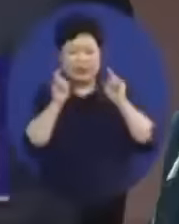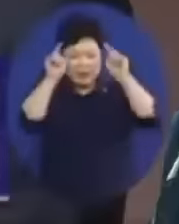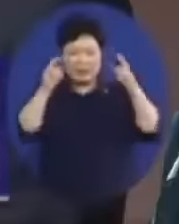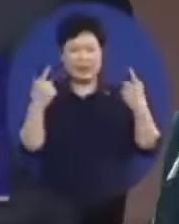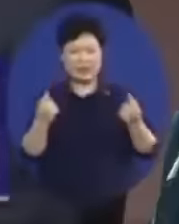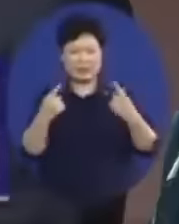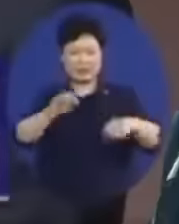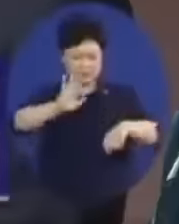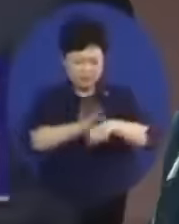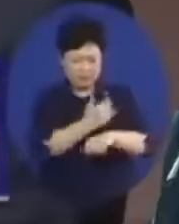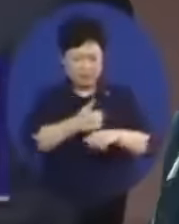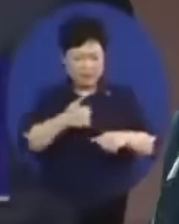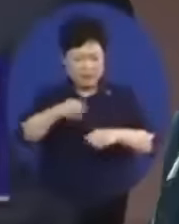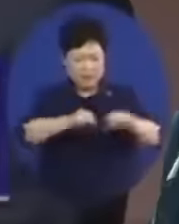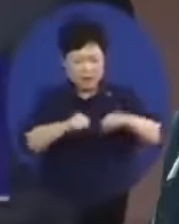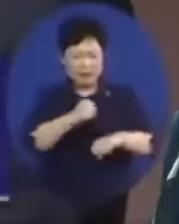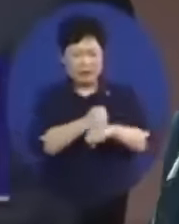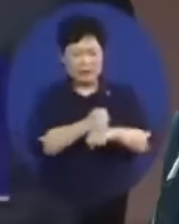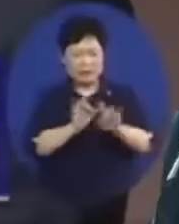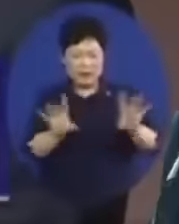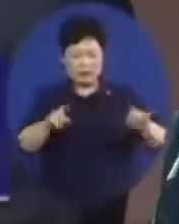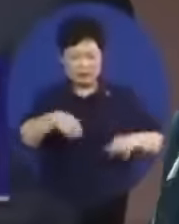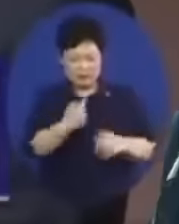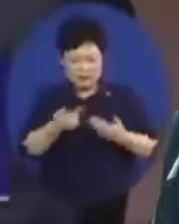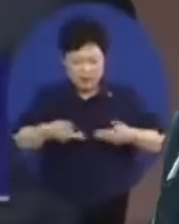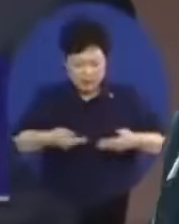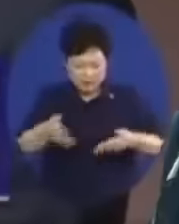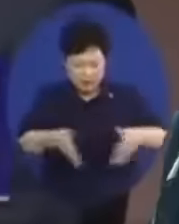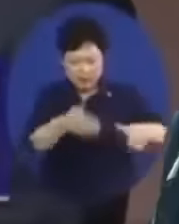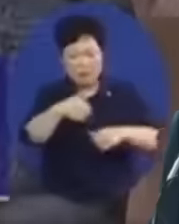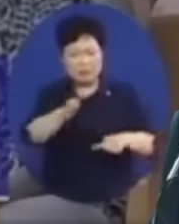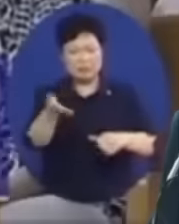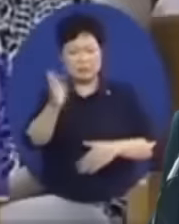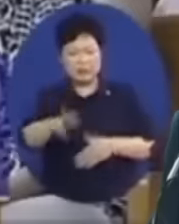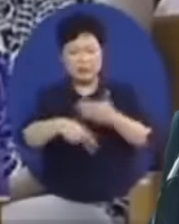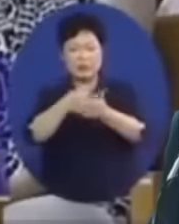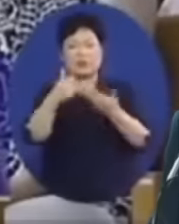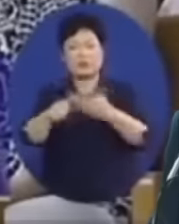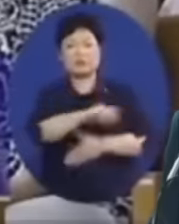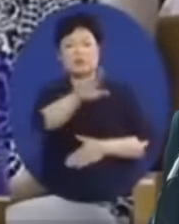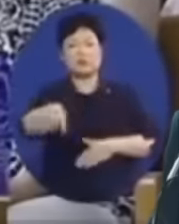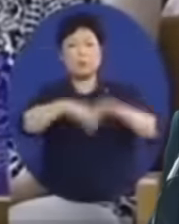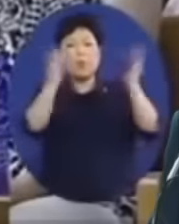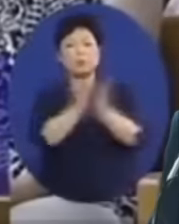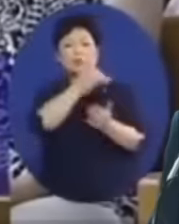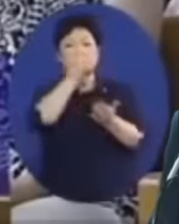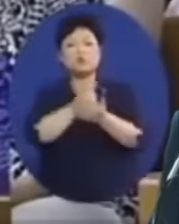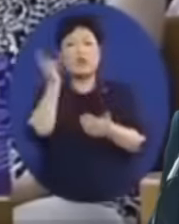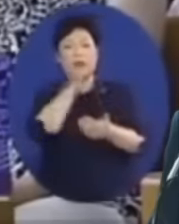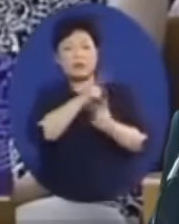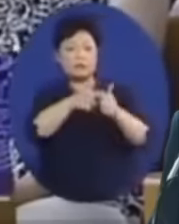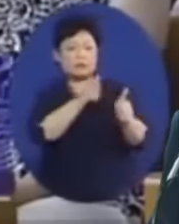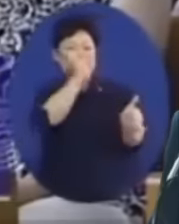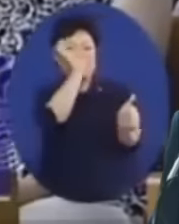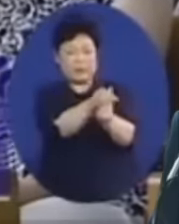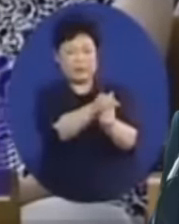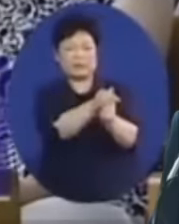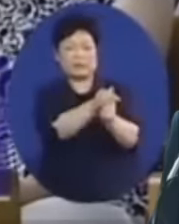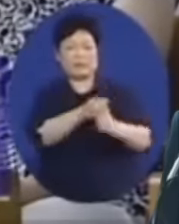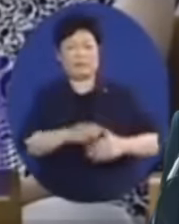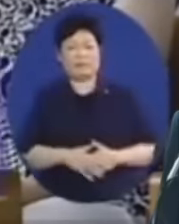우리는 다 양 같아서 그를 행하여 각기 제 길로 갔거늘 야훼께서는 우리 모두의 죄악을 그에게